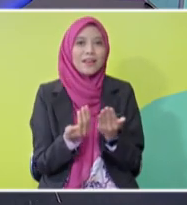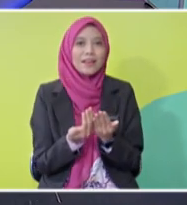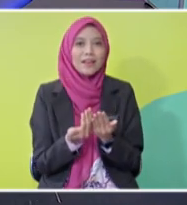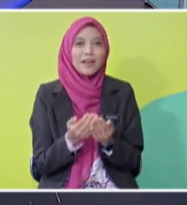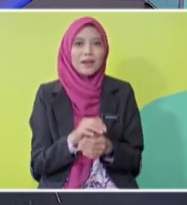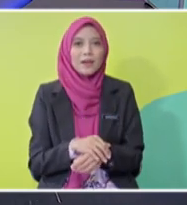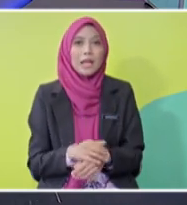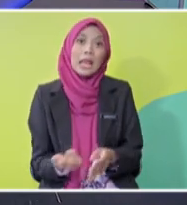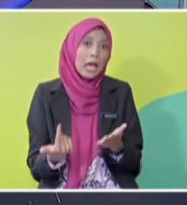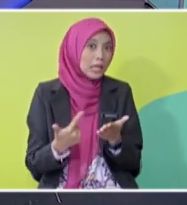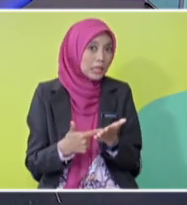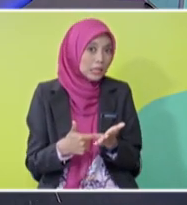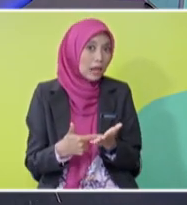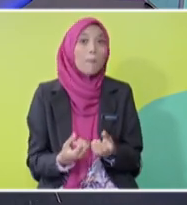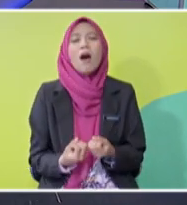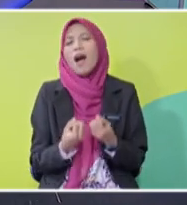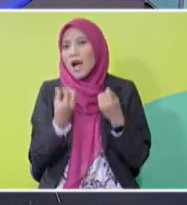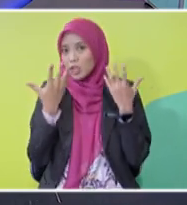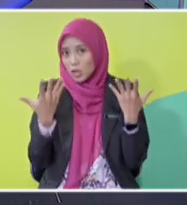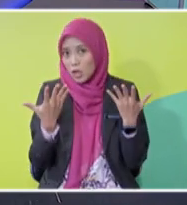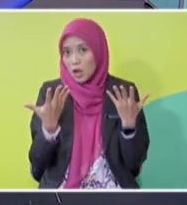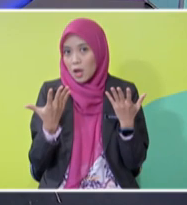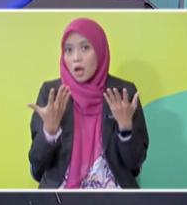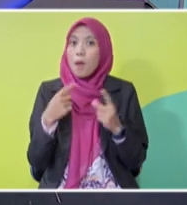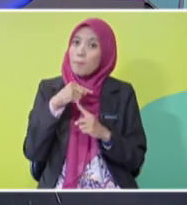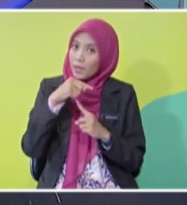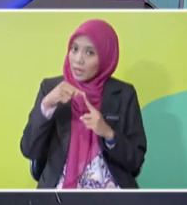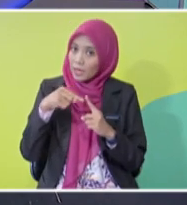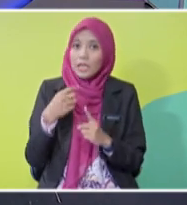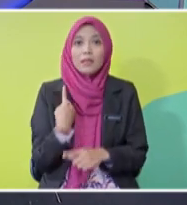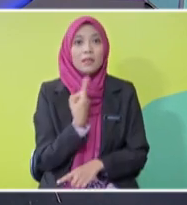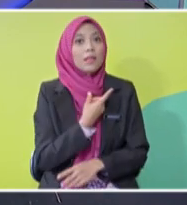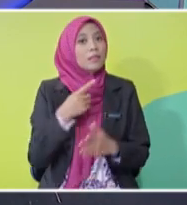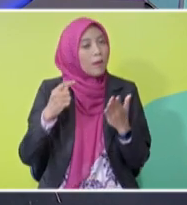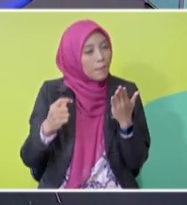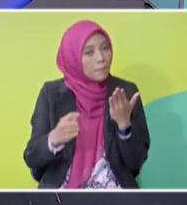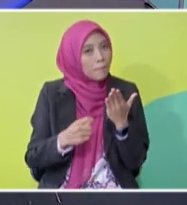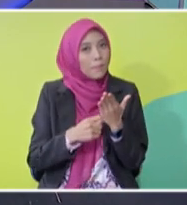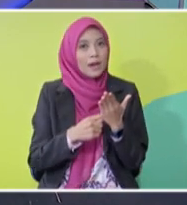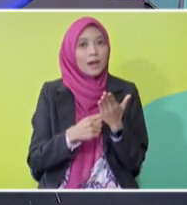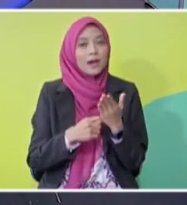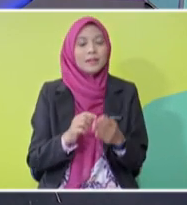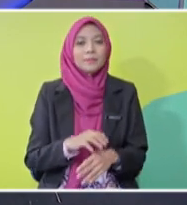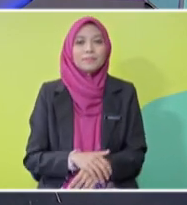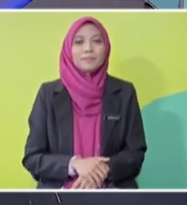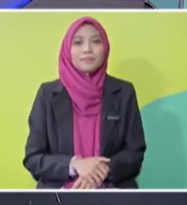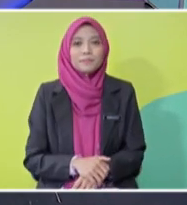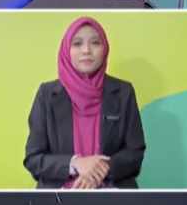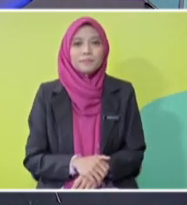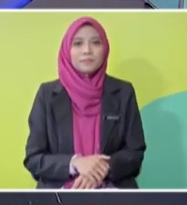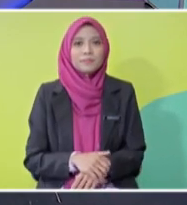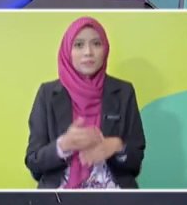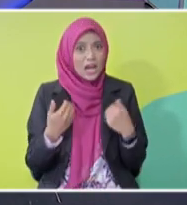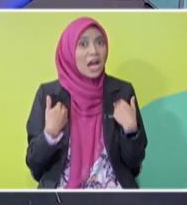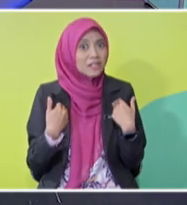makin banyak bila kita tambah oke yang seterusnya kita